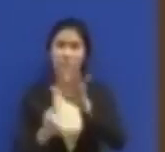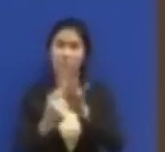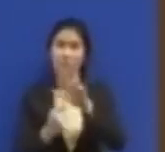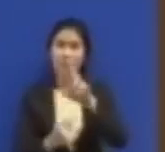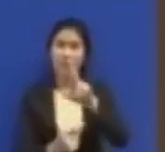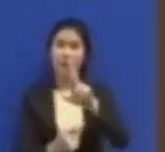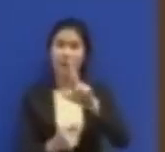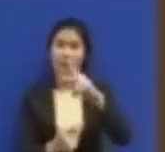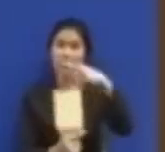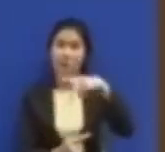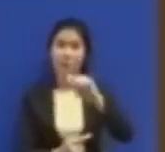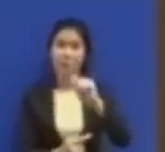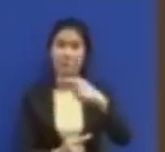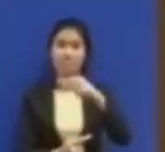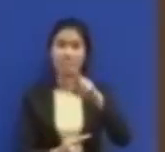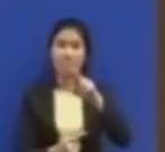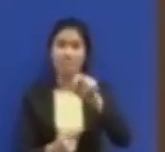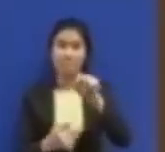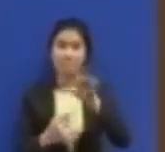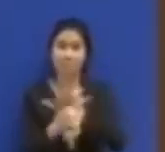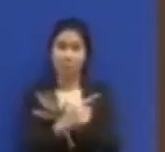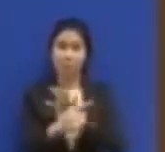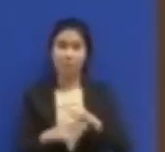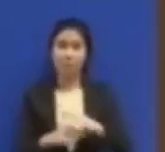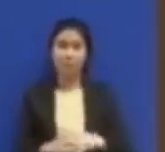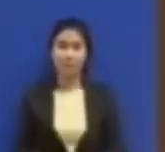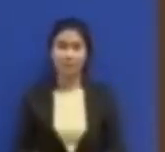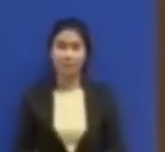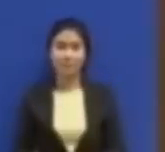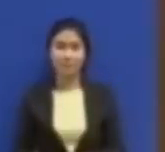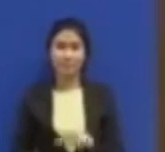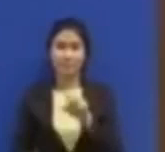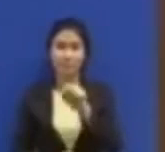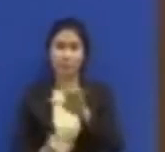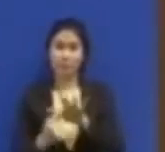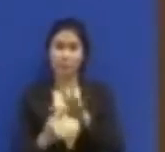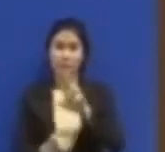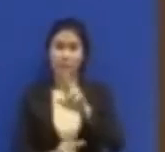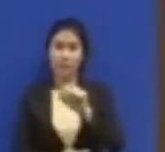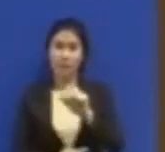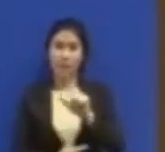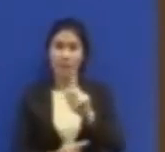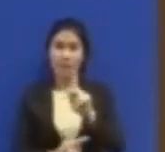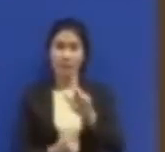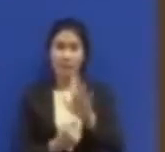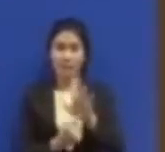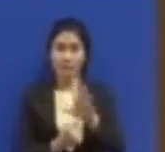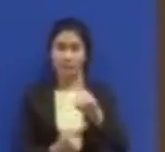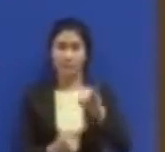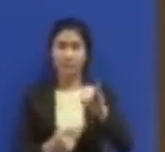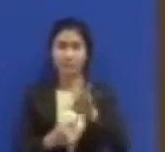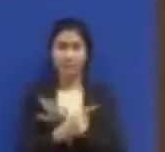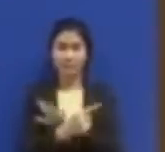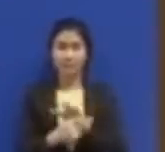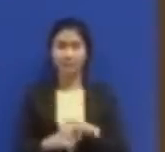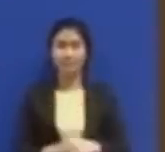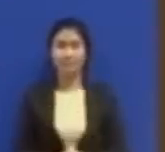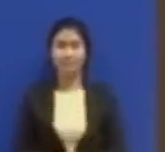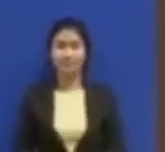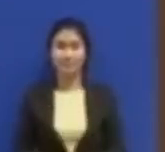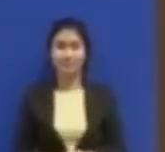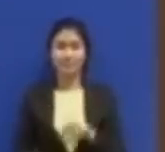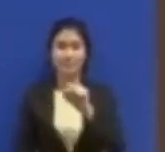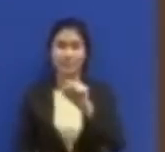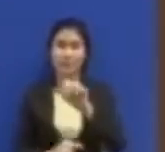วรรณอัด222พลเอกสุรศักดิ์กาญจนรัตน์223นายสุรสิ